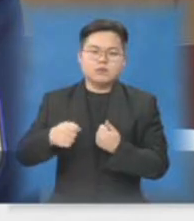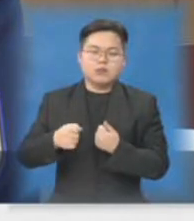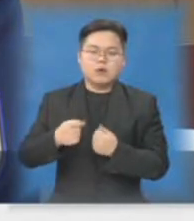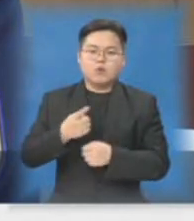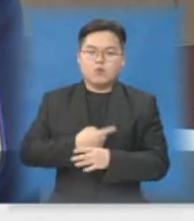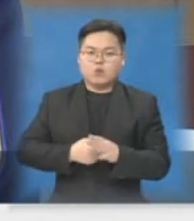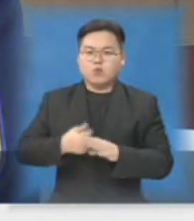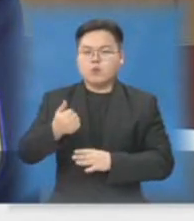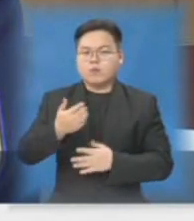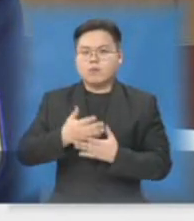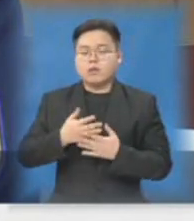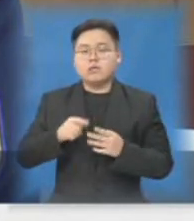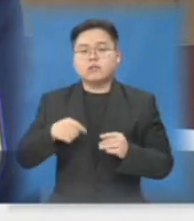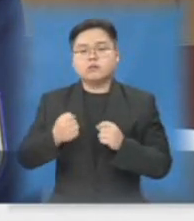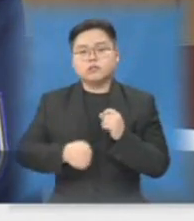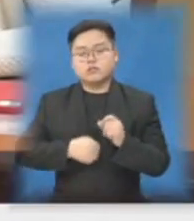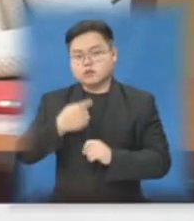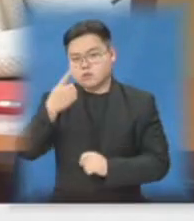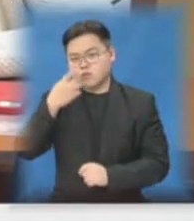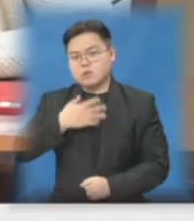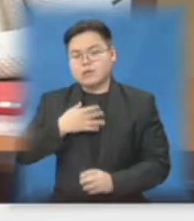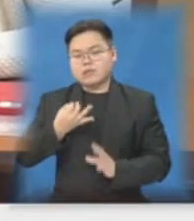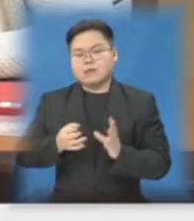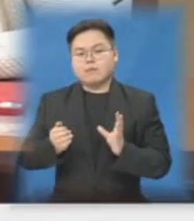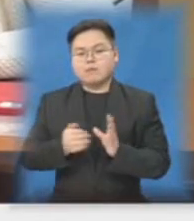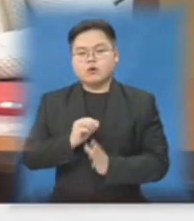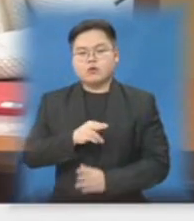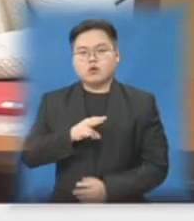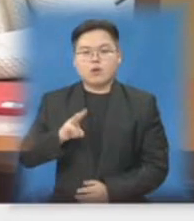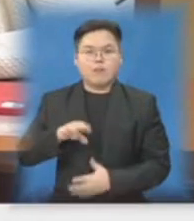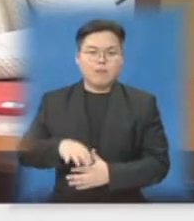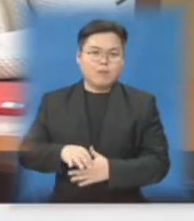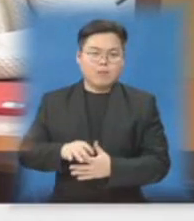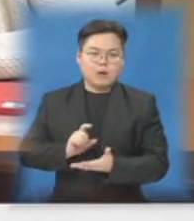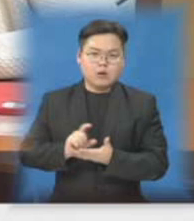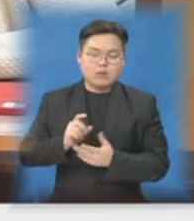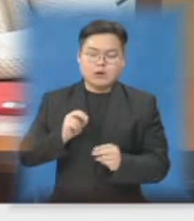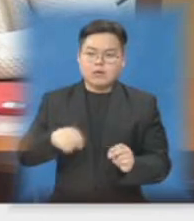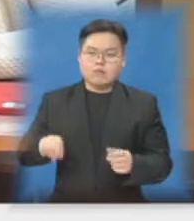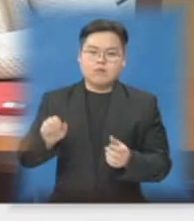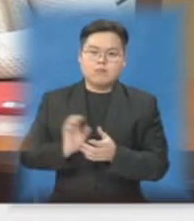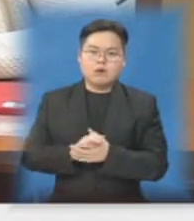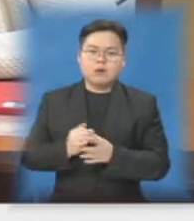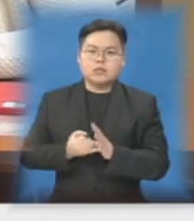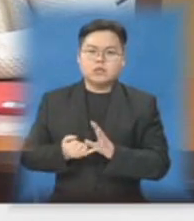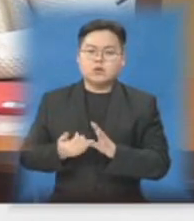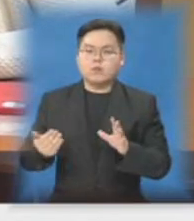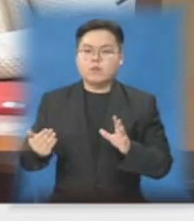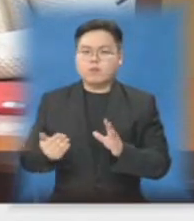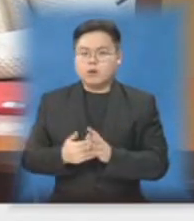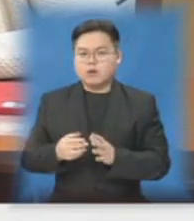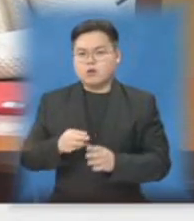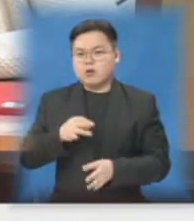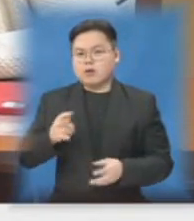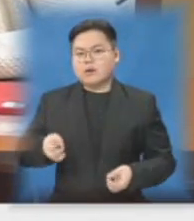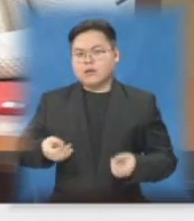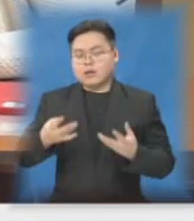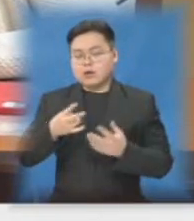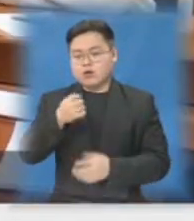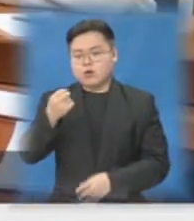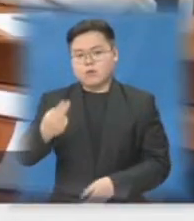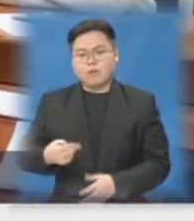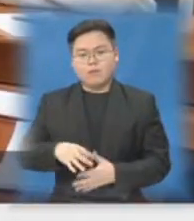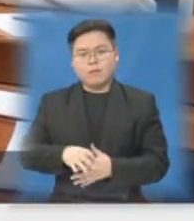сайн байгаа. Энэ жил манай 70 орчим мянган тонн мах экспортлох гэрээ хийгдснээс 66 мянган тонн нь гарсан. Үндсийн мах